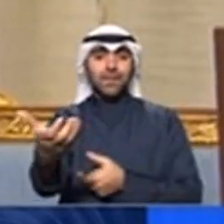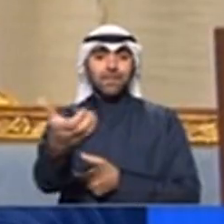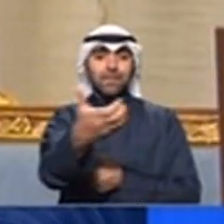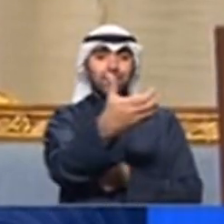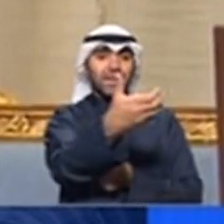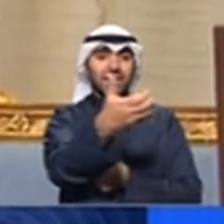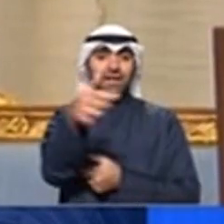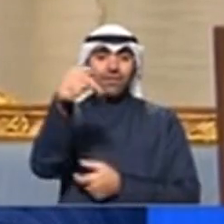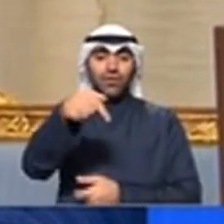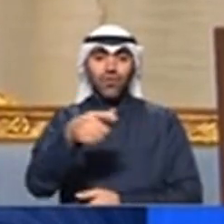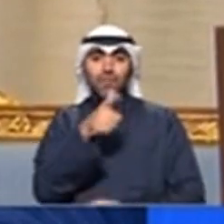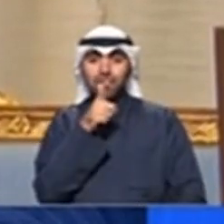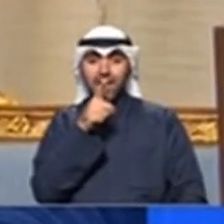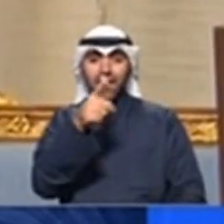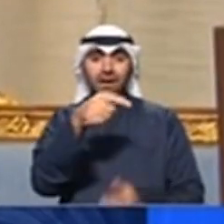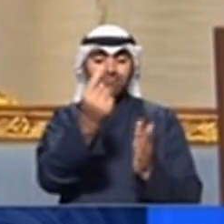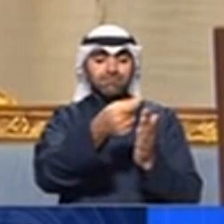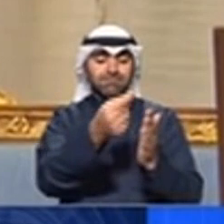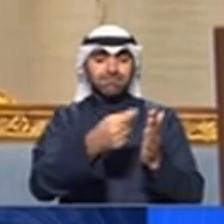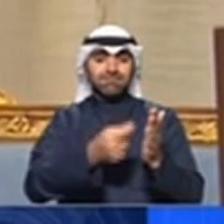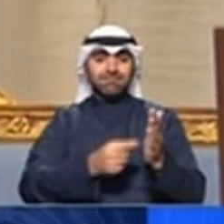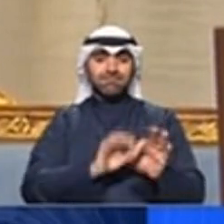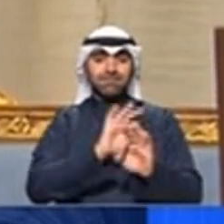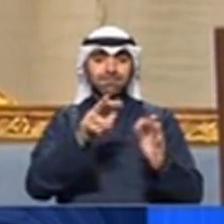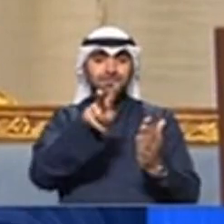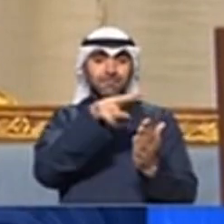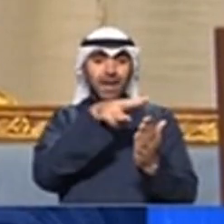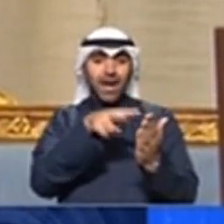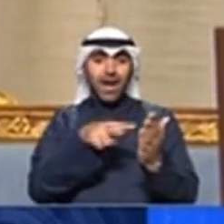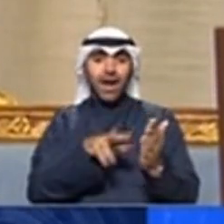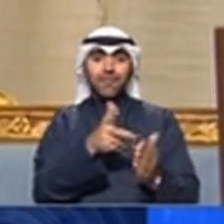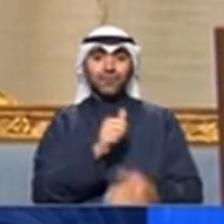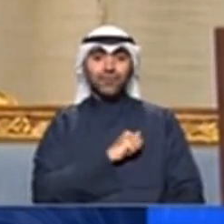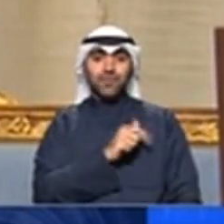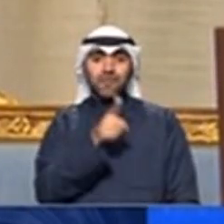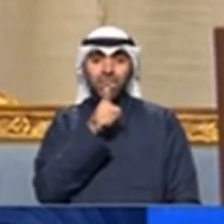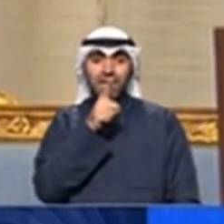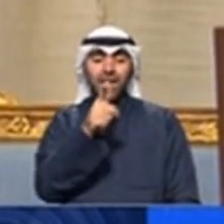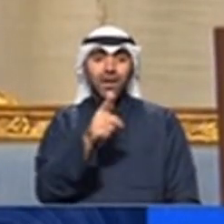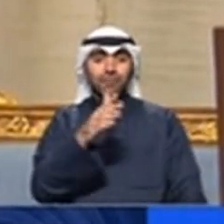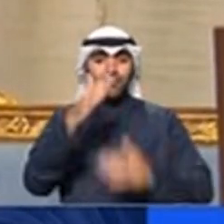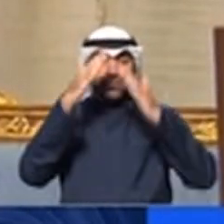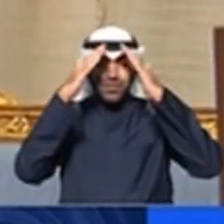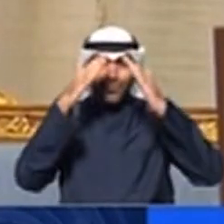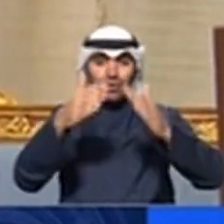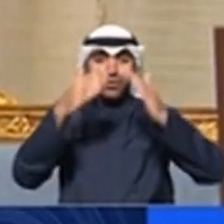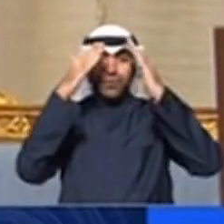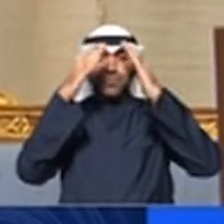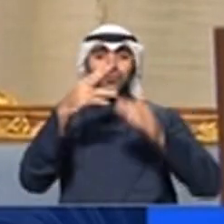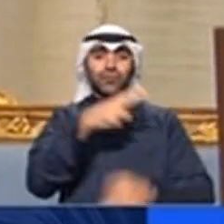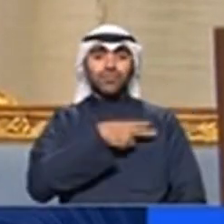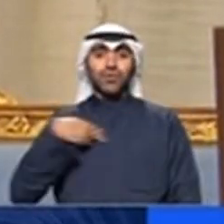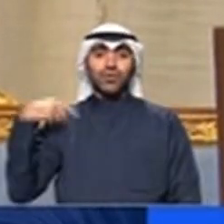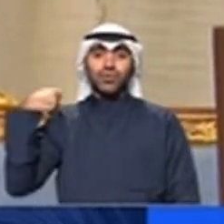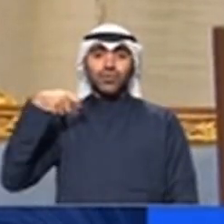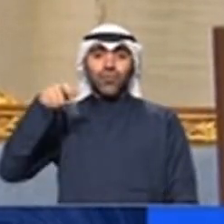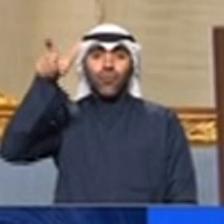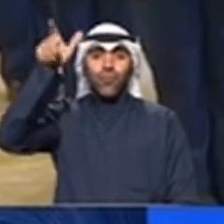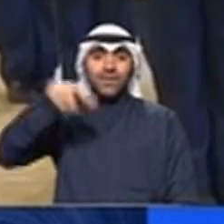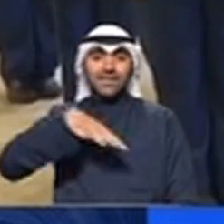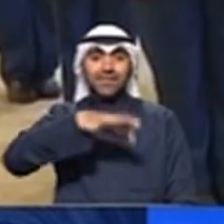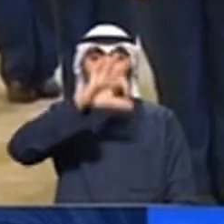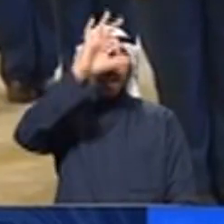قوة الإطفاء العام. هذا وقد أعرب الخريجون عن شكرهم وتقديرهم إلى معالي الوزير وقيادة قوة الإطفاء